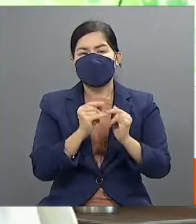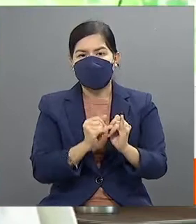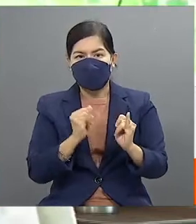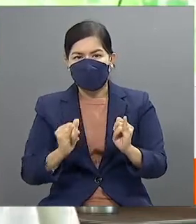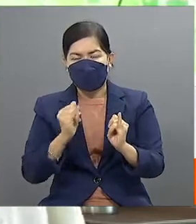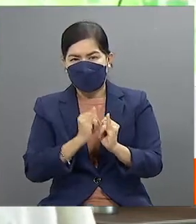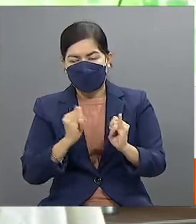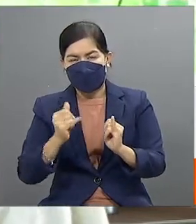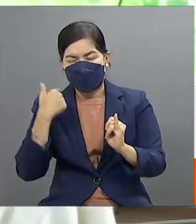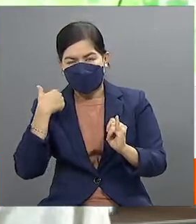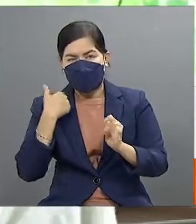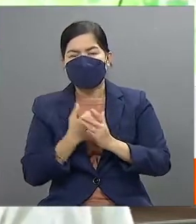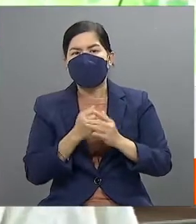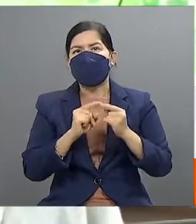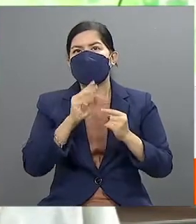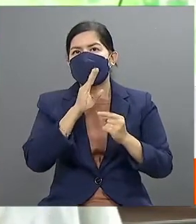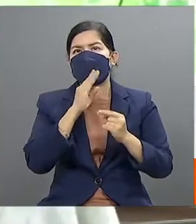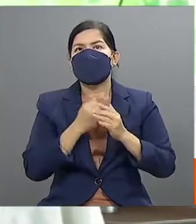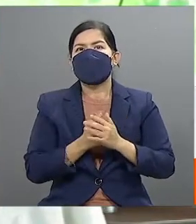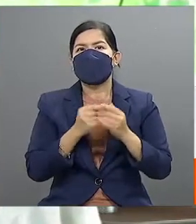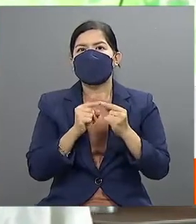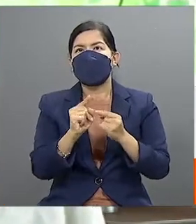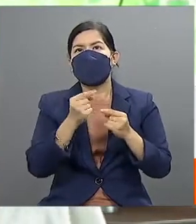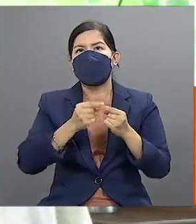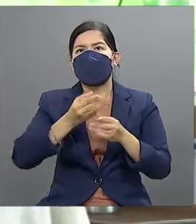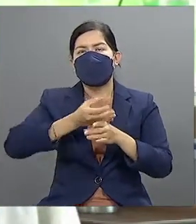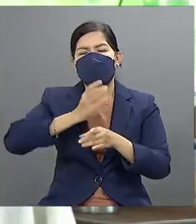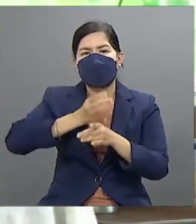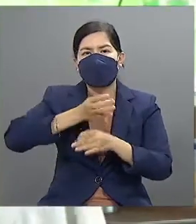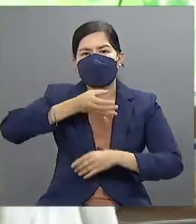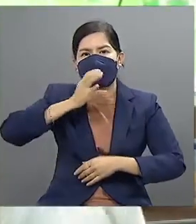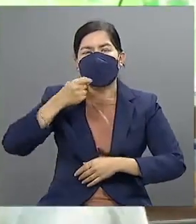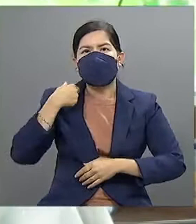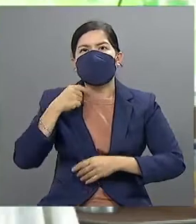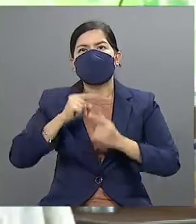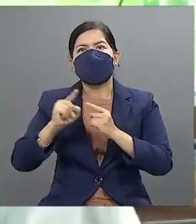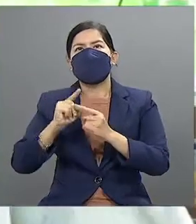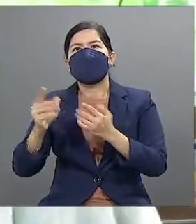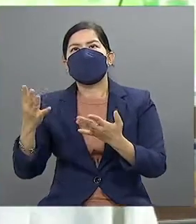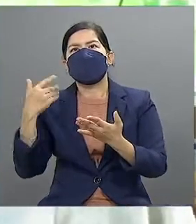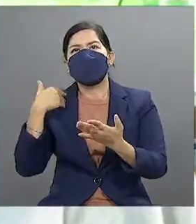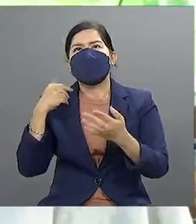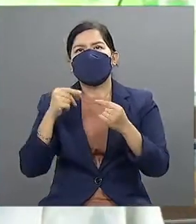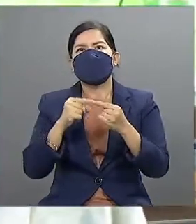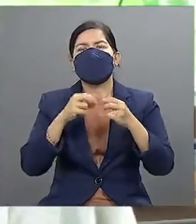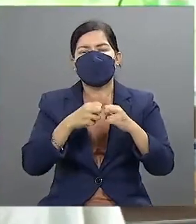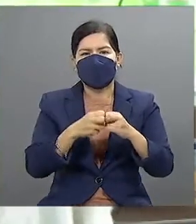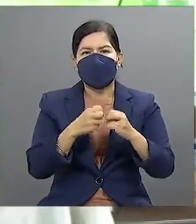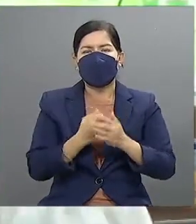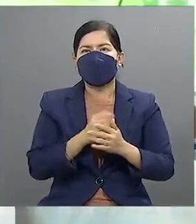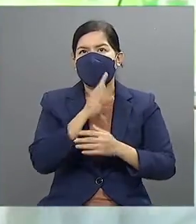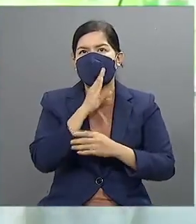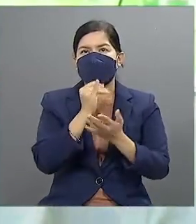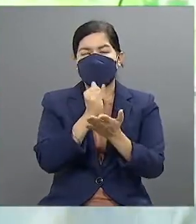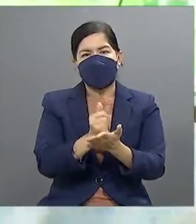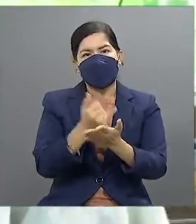งก็คือไม่ได้สั่งเครื่องดื่มเลยอย่างเงี้ยค่ะเราก็ไม่ได้มีตัวช่วยตรงนั้นเหมือนอย่างบางคนมาเนี่ยตั้งใจมาอาบแดดเลยก็คือน้ำเปล่าขว